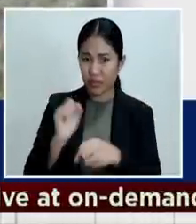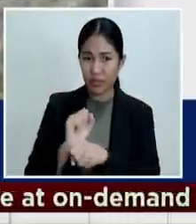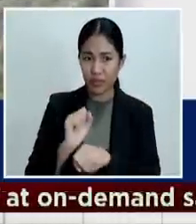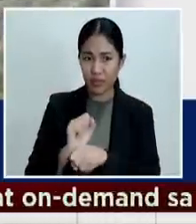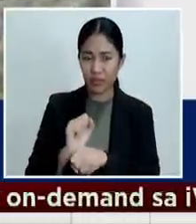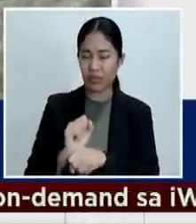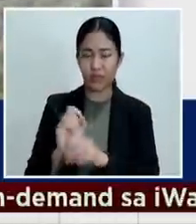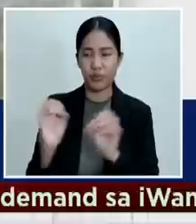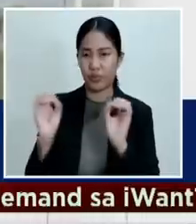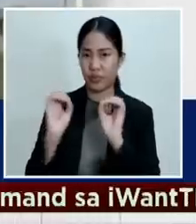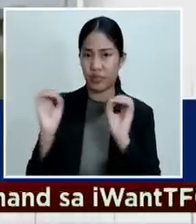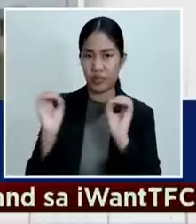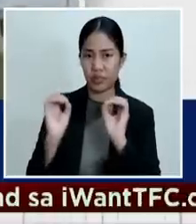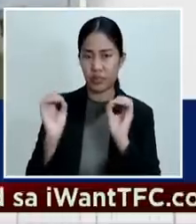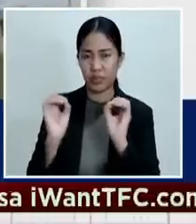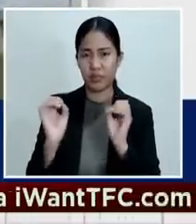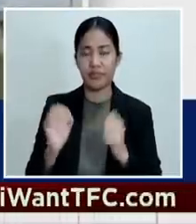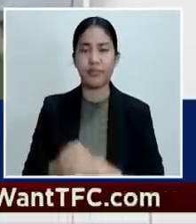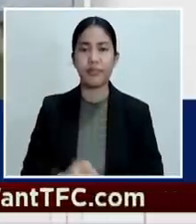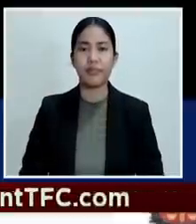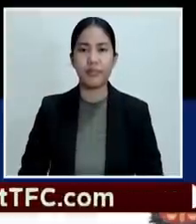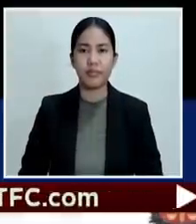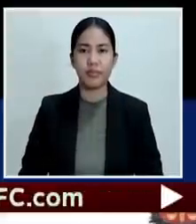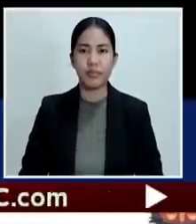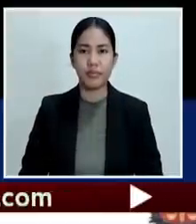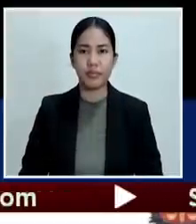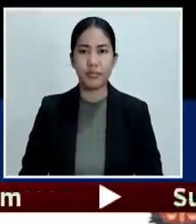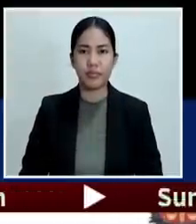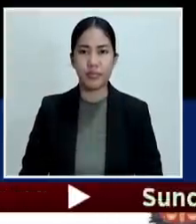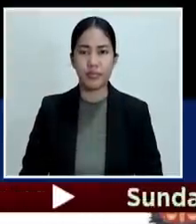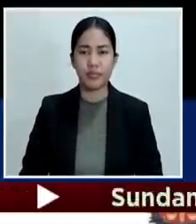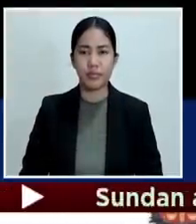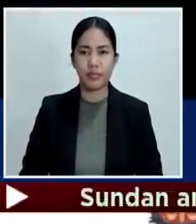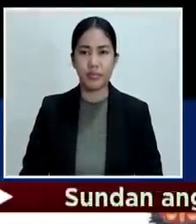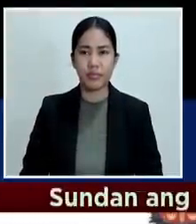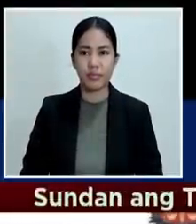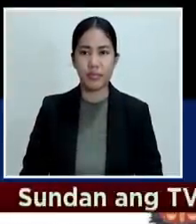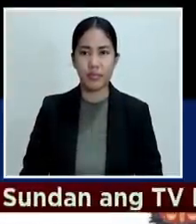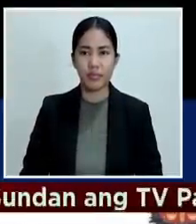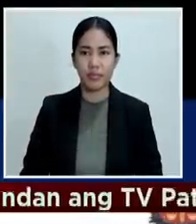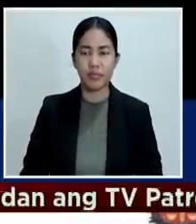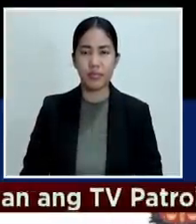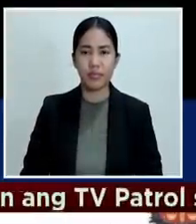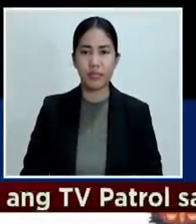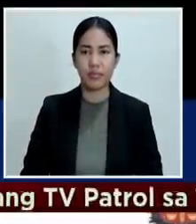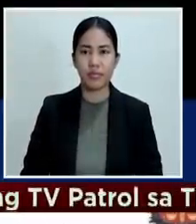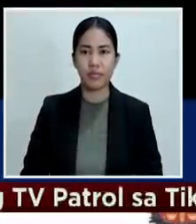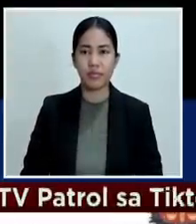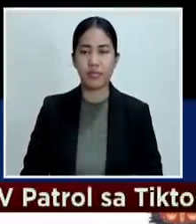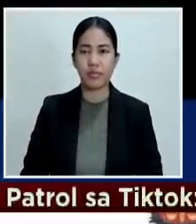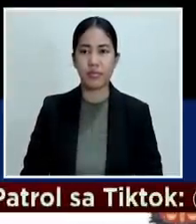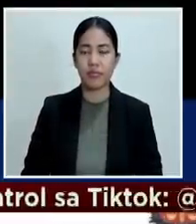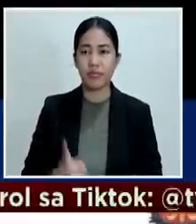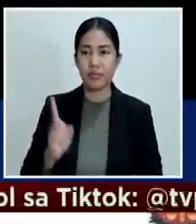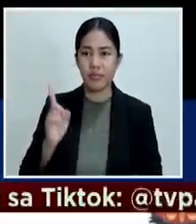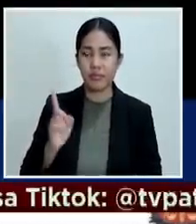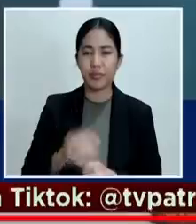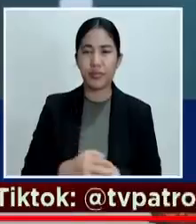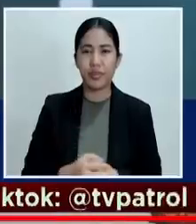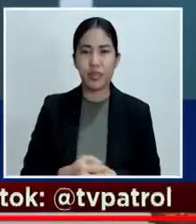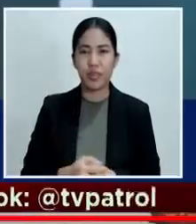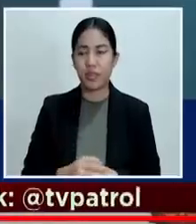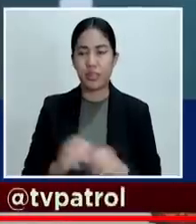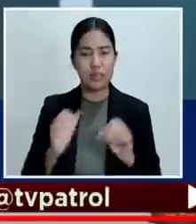pang gumagana. So siguro yung dam nila na maliit na galing sa tipag lang yung gumagana. Pero yung mismo balog-balog dam, wala pang